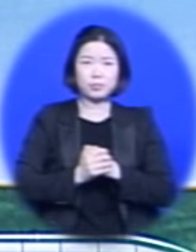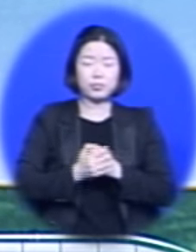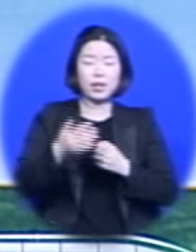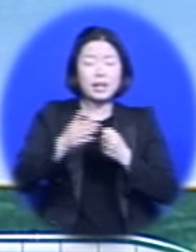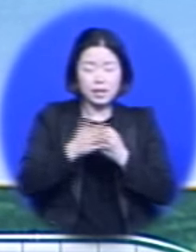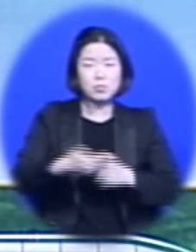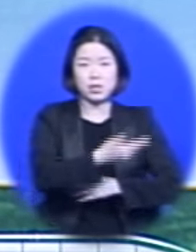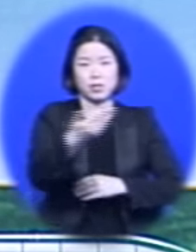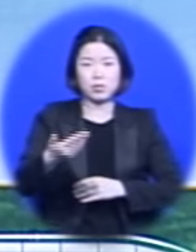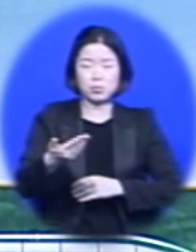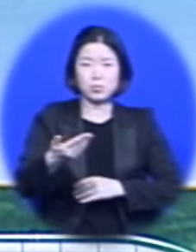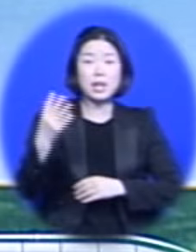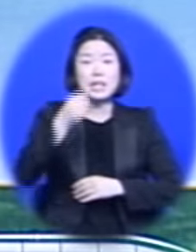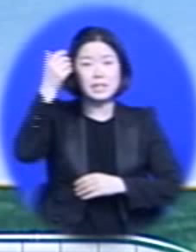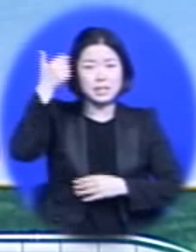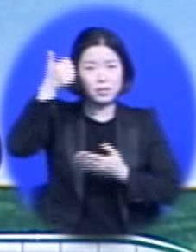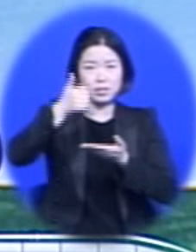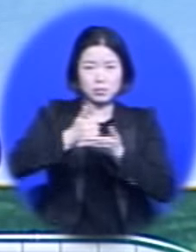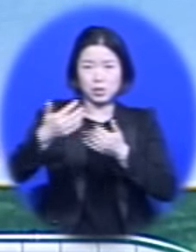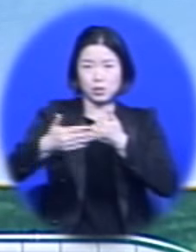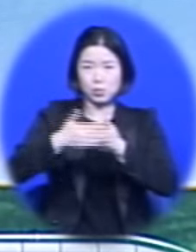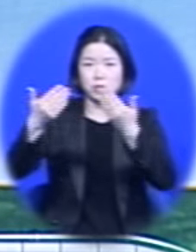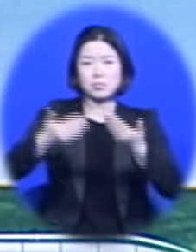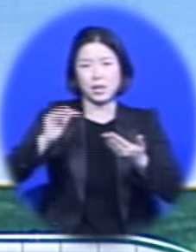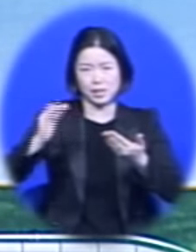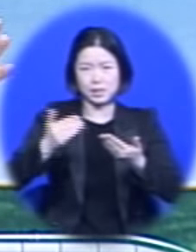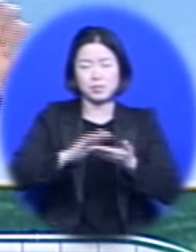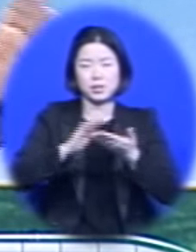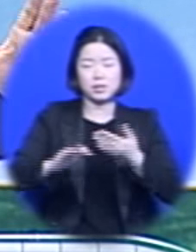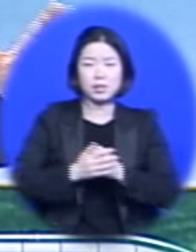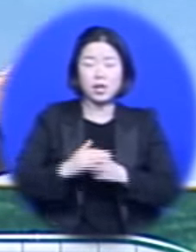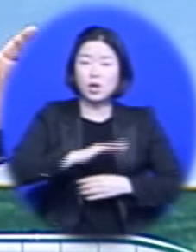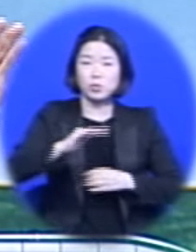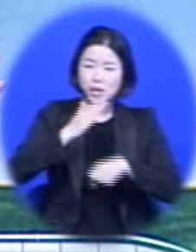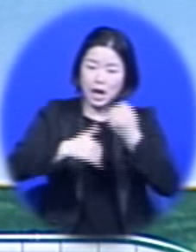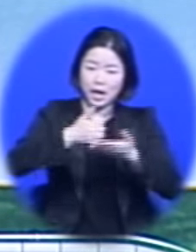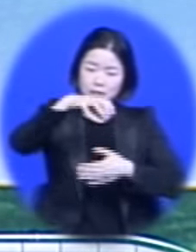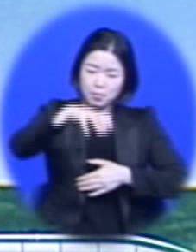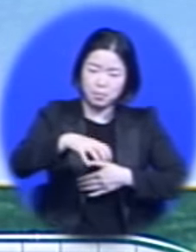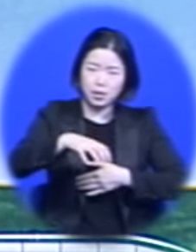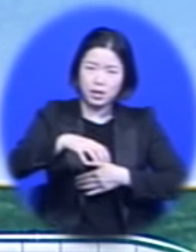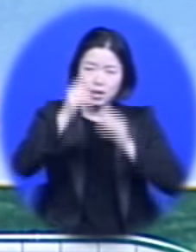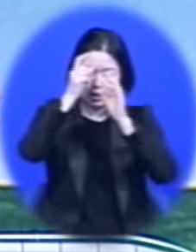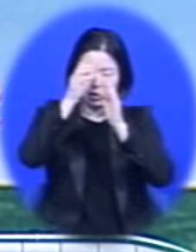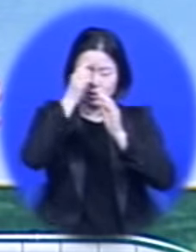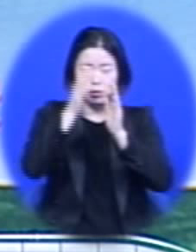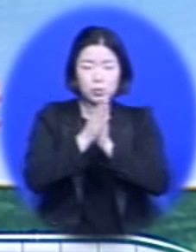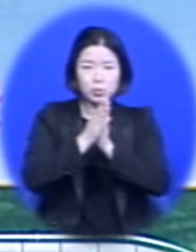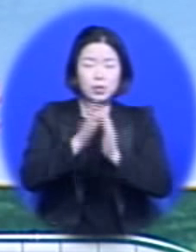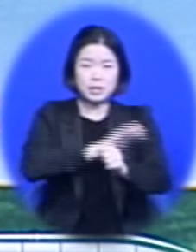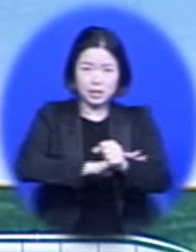그러므로 여러분, 성령의 도우심을 받아야 됩니다. 우리가 하나님 앞에 기도를 제대로 해야 우리가 제대로 살게